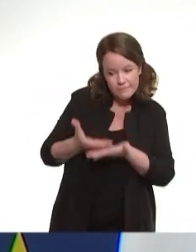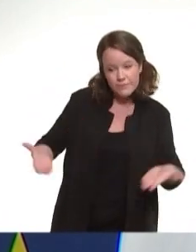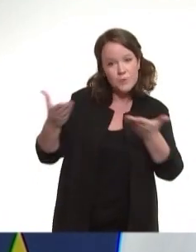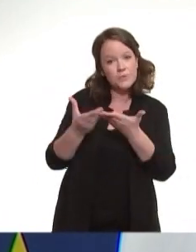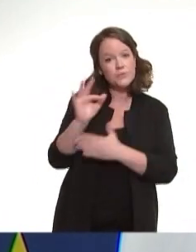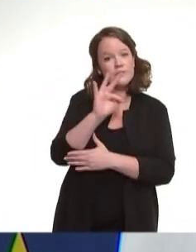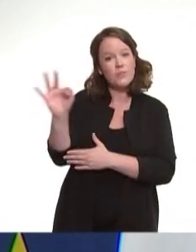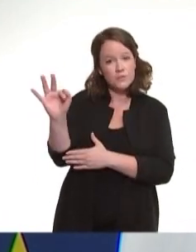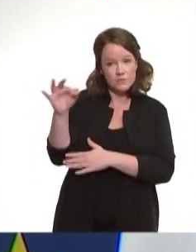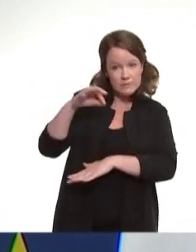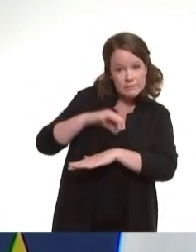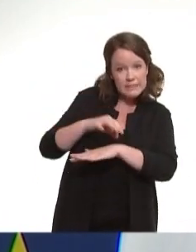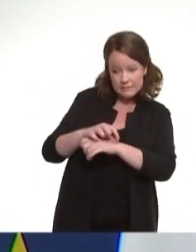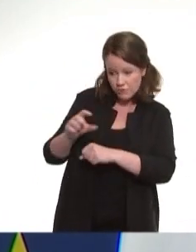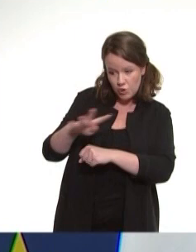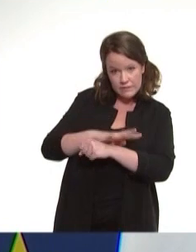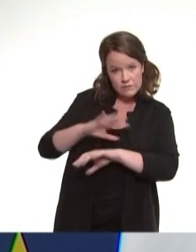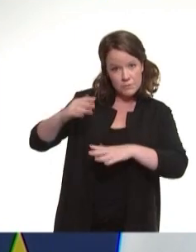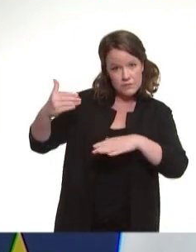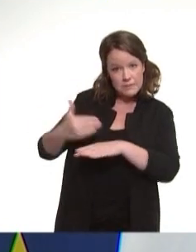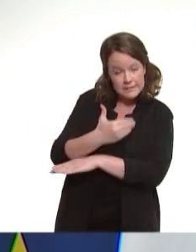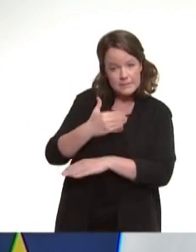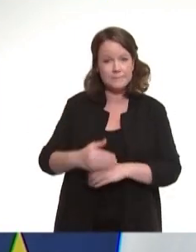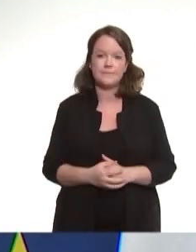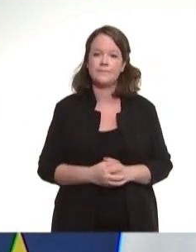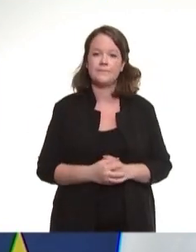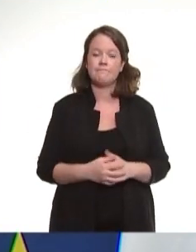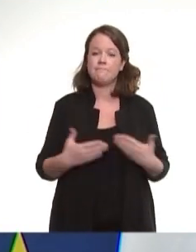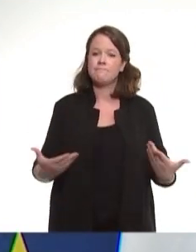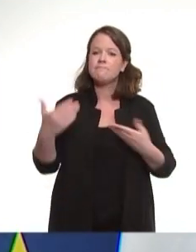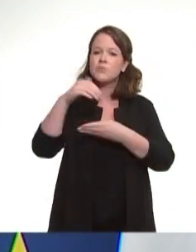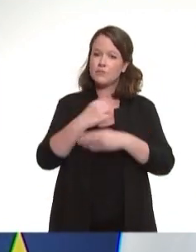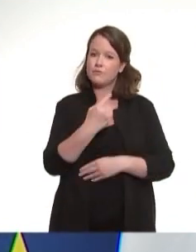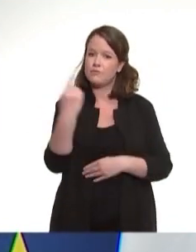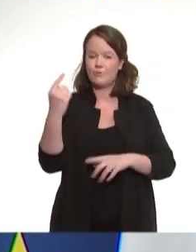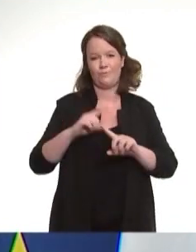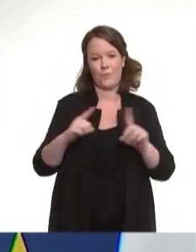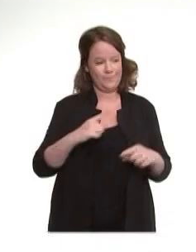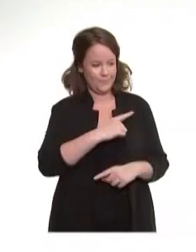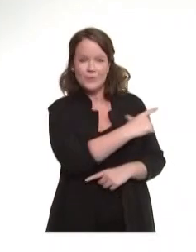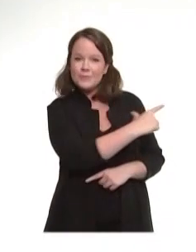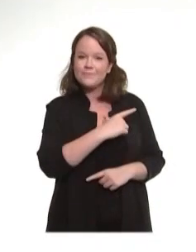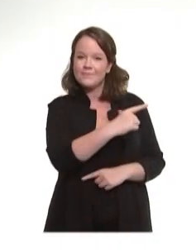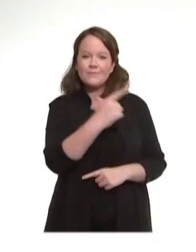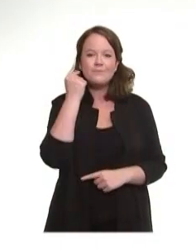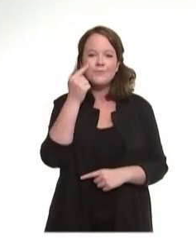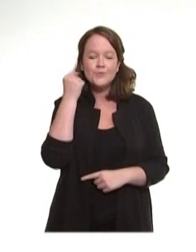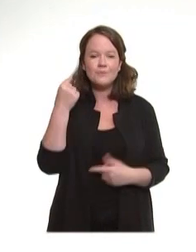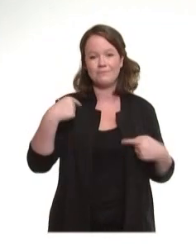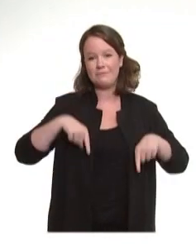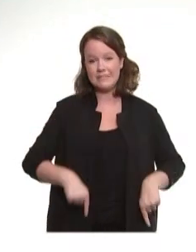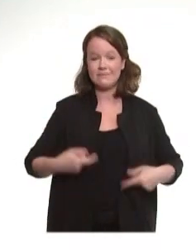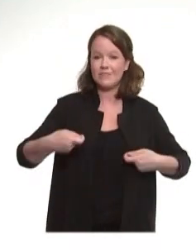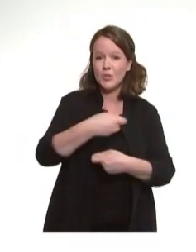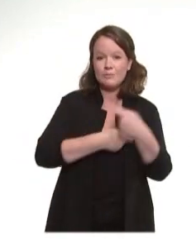faire le point sur le front de la colline 19 je le fais ce soir aux côtés du ministre de l'économie des finances et de la